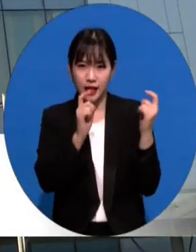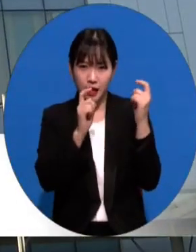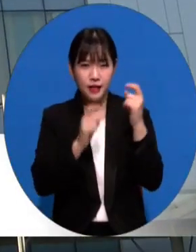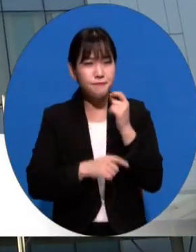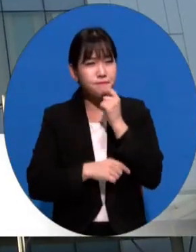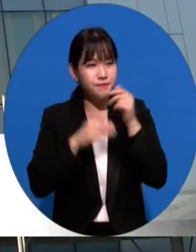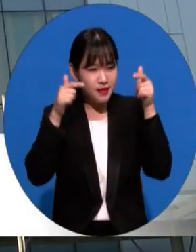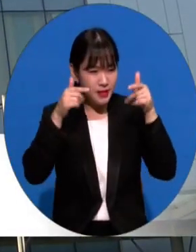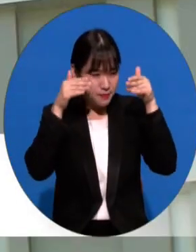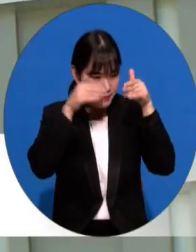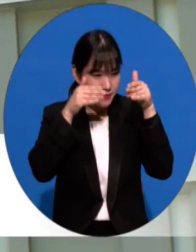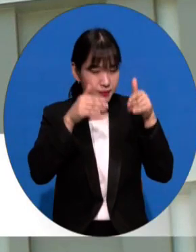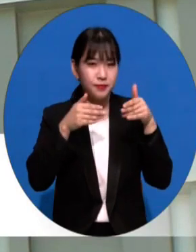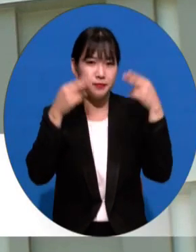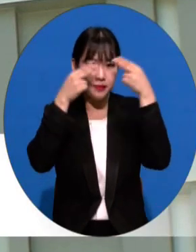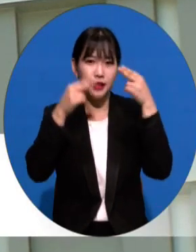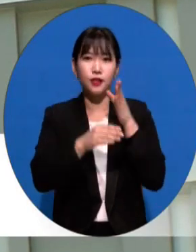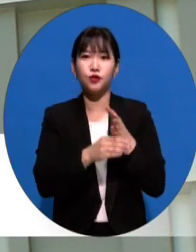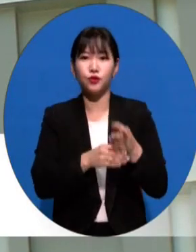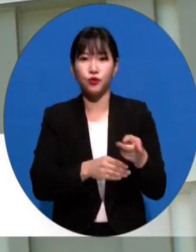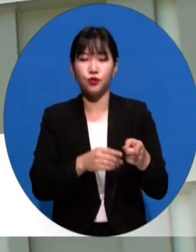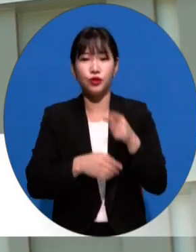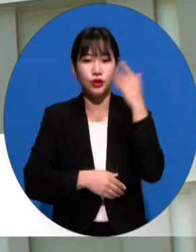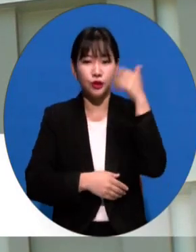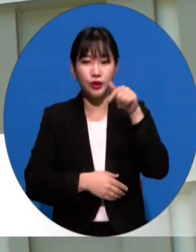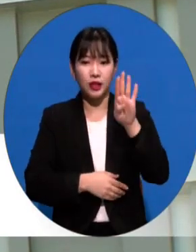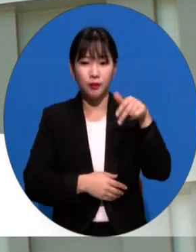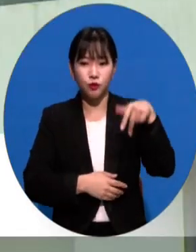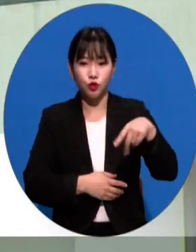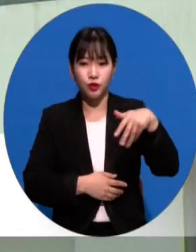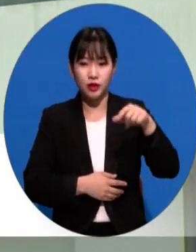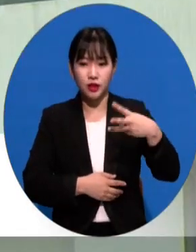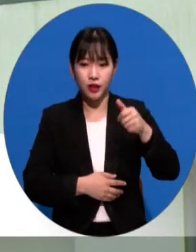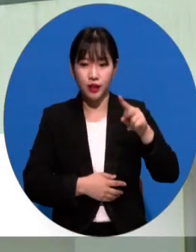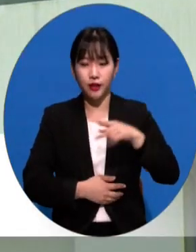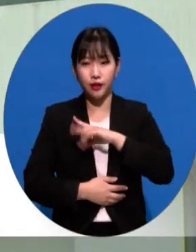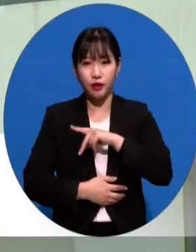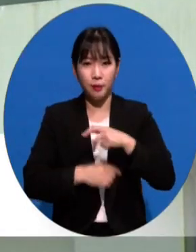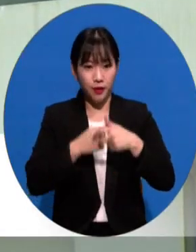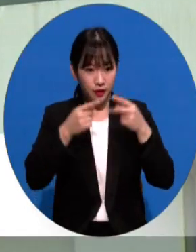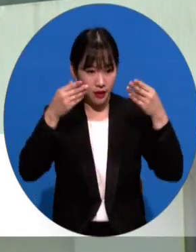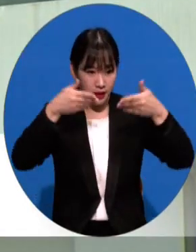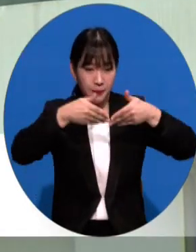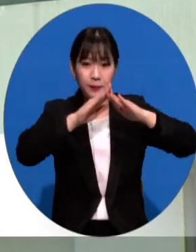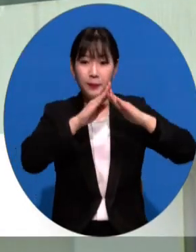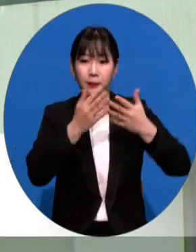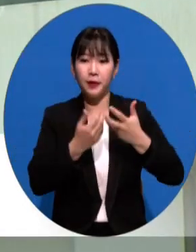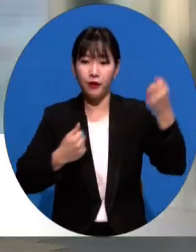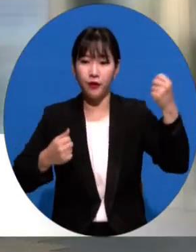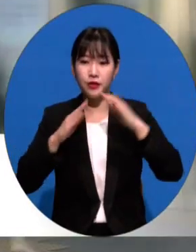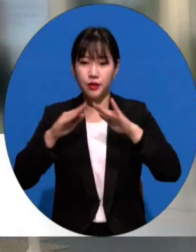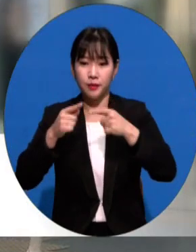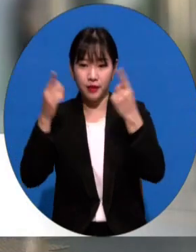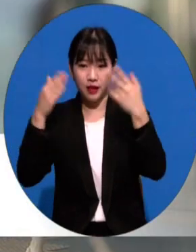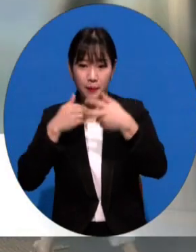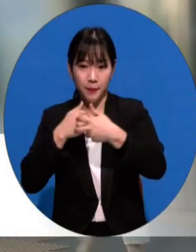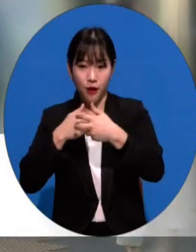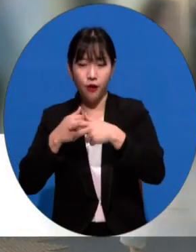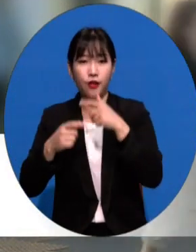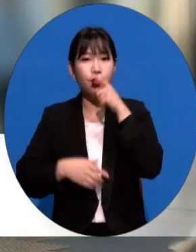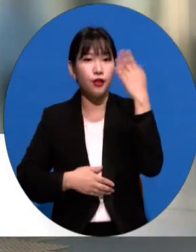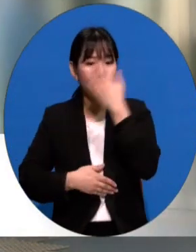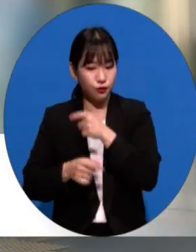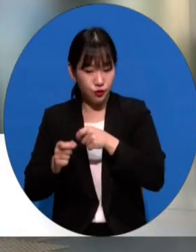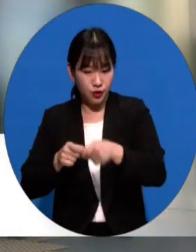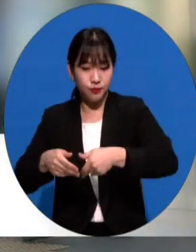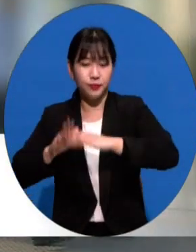주위로 흐르고 있습니다 여수갑 주철연 의원은 의과대 신설과 별도로 전남대학교병원에 여수